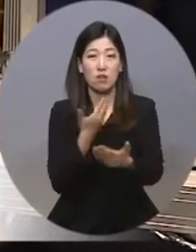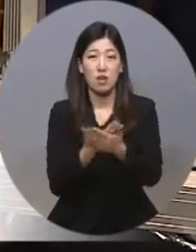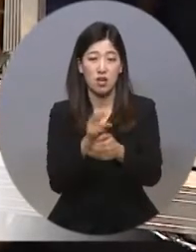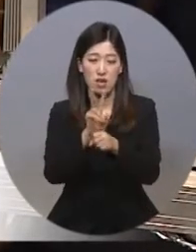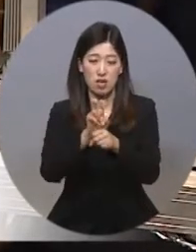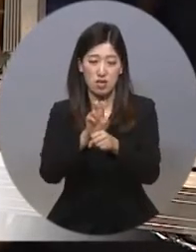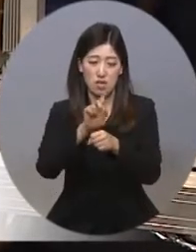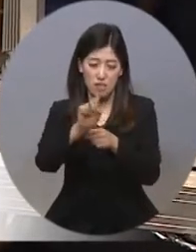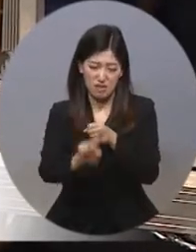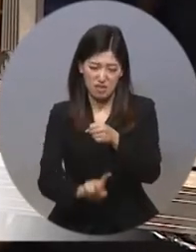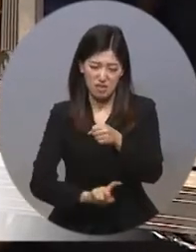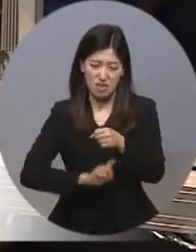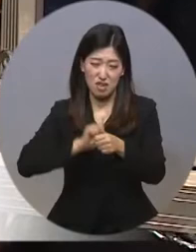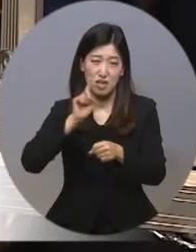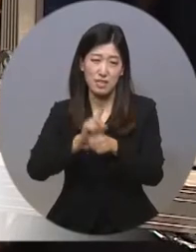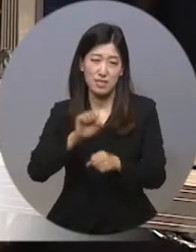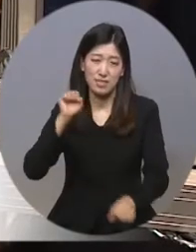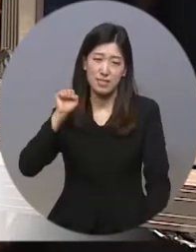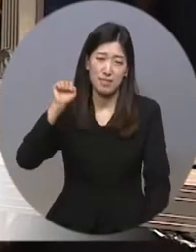장애인과 비장애인이